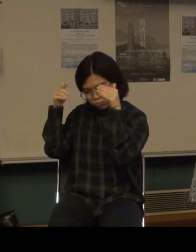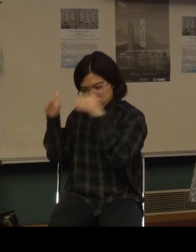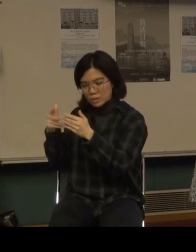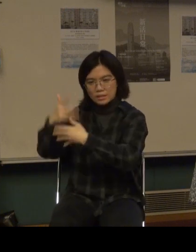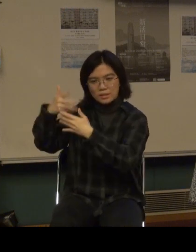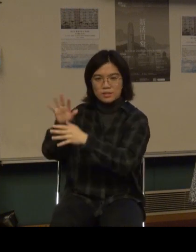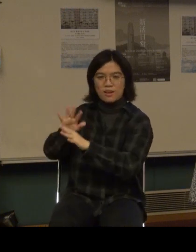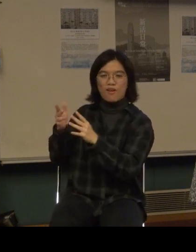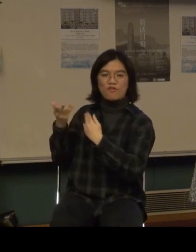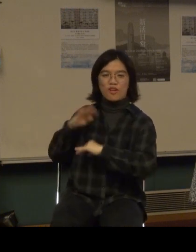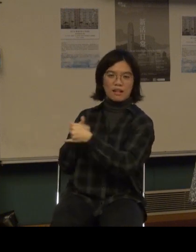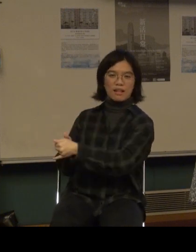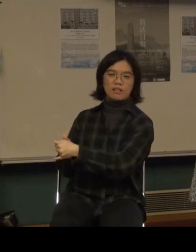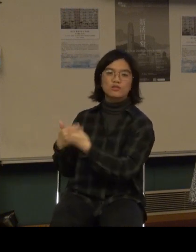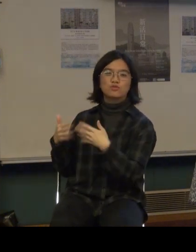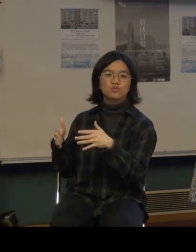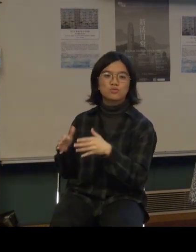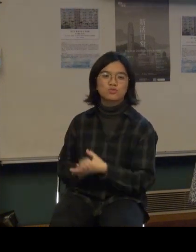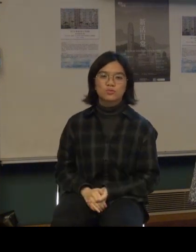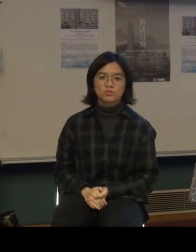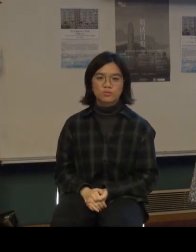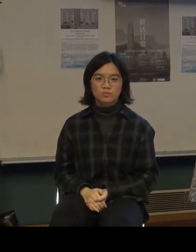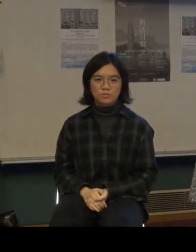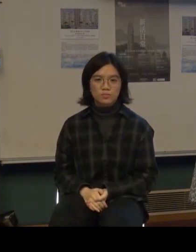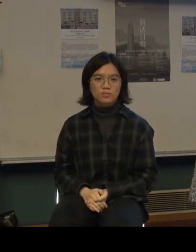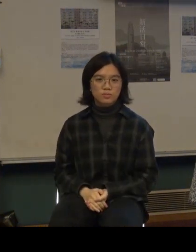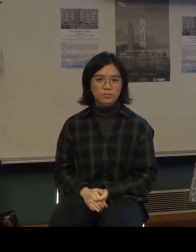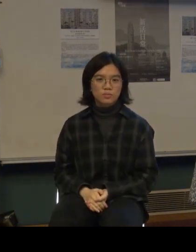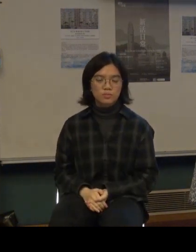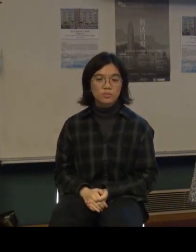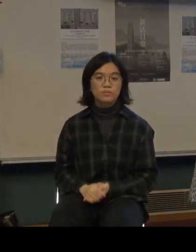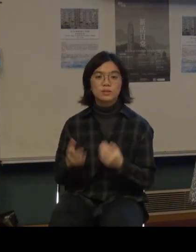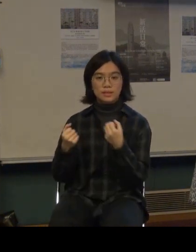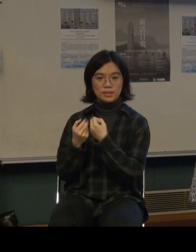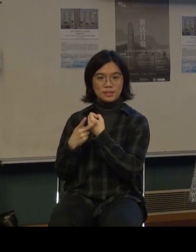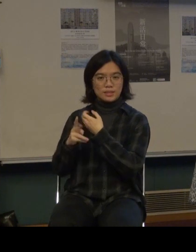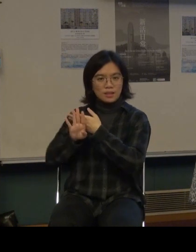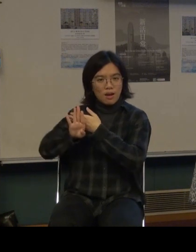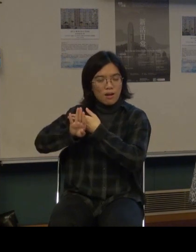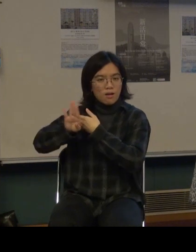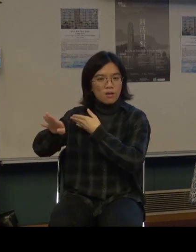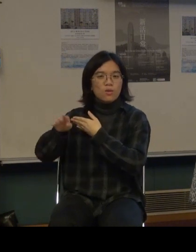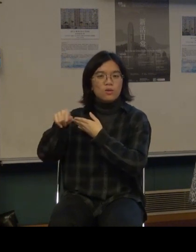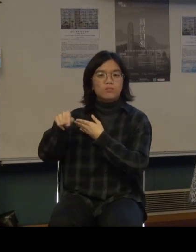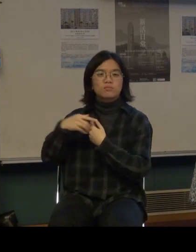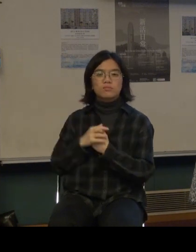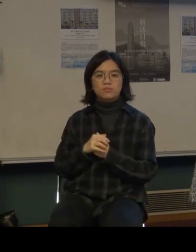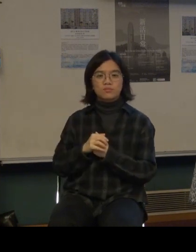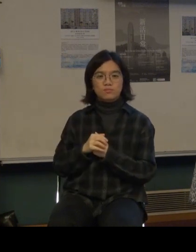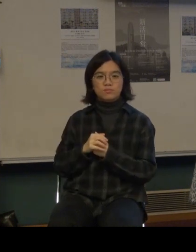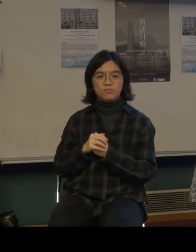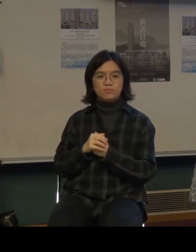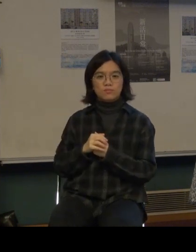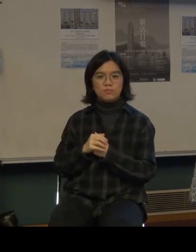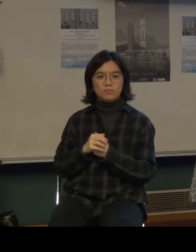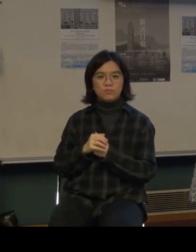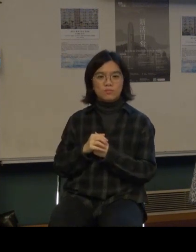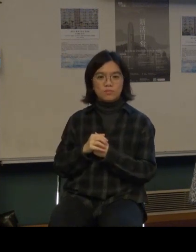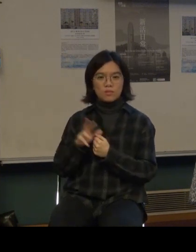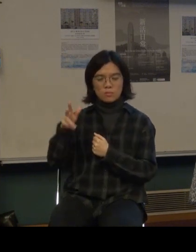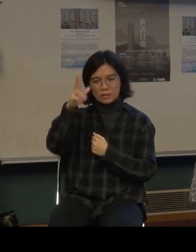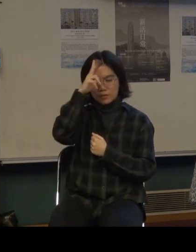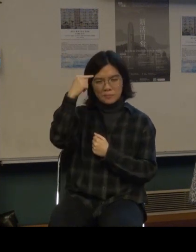嘅現代主義嘅建築啦。嗱，戰後其實咧，政府係陷入一個好大嘅